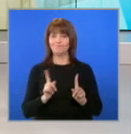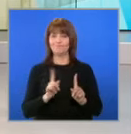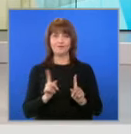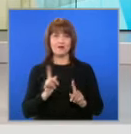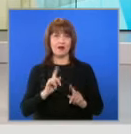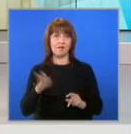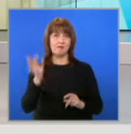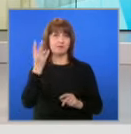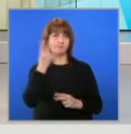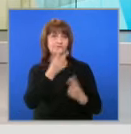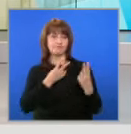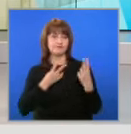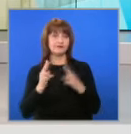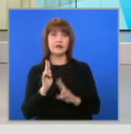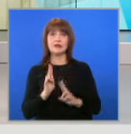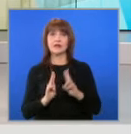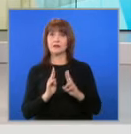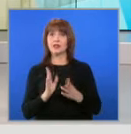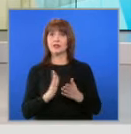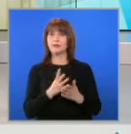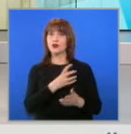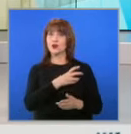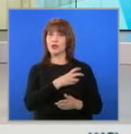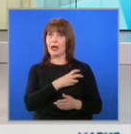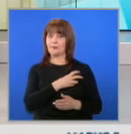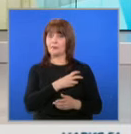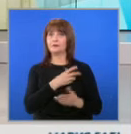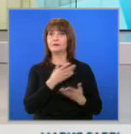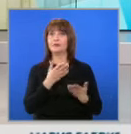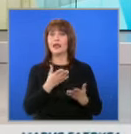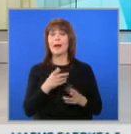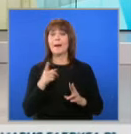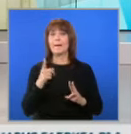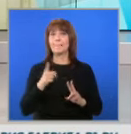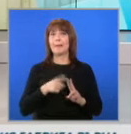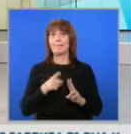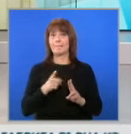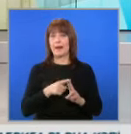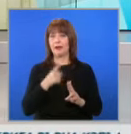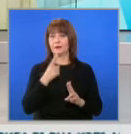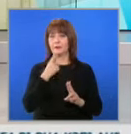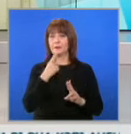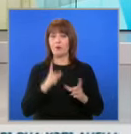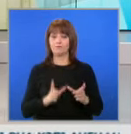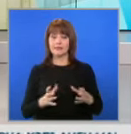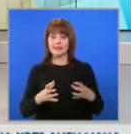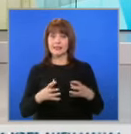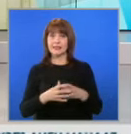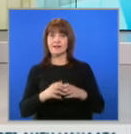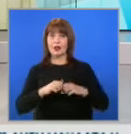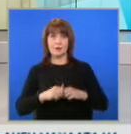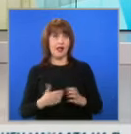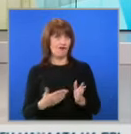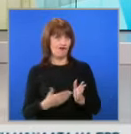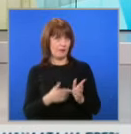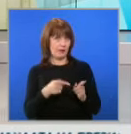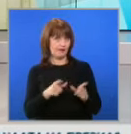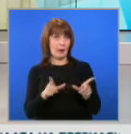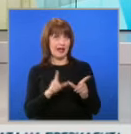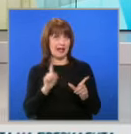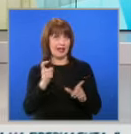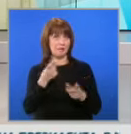постигнато съгласие между ГЕРБ, СДС и ППДБ по споразумението и по състава на кабинета. Въпреки това Мария Габриел